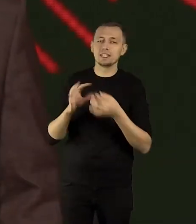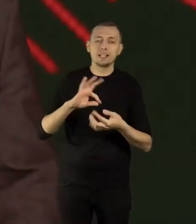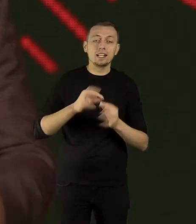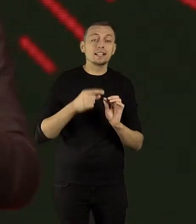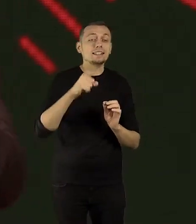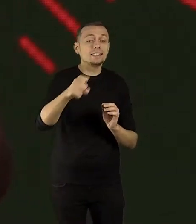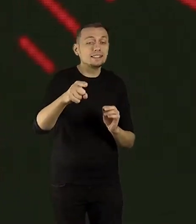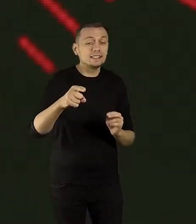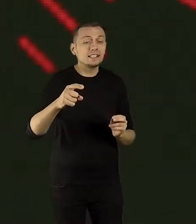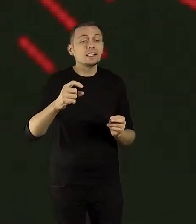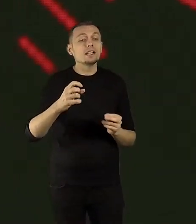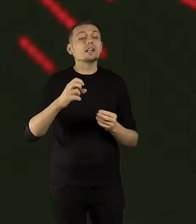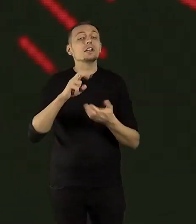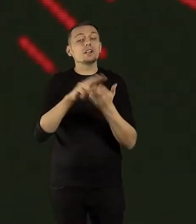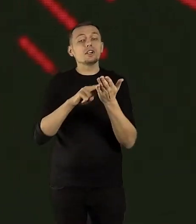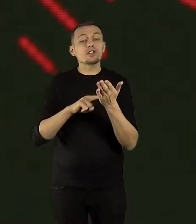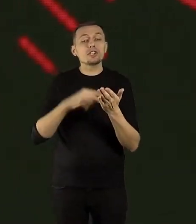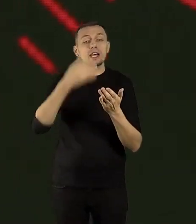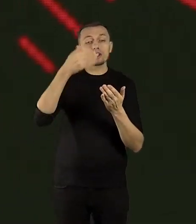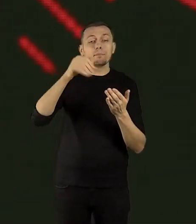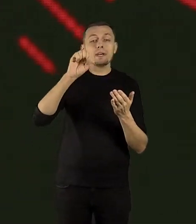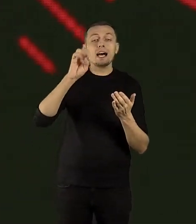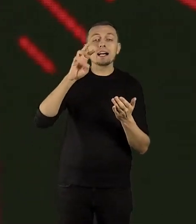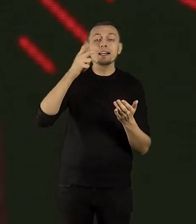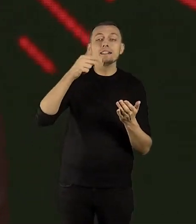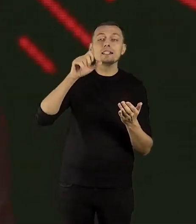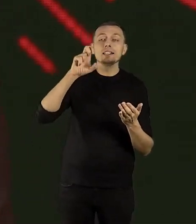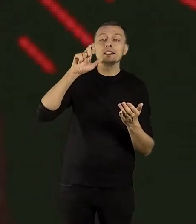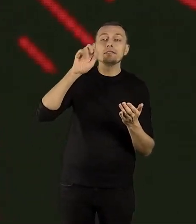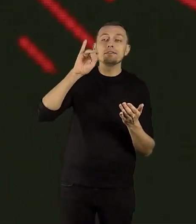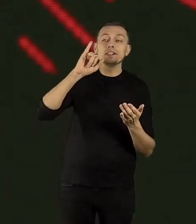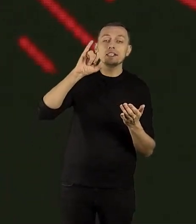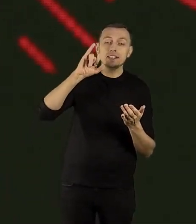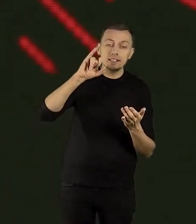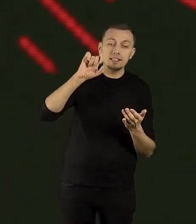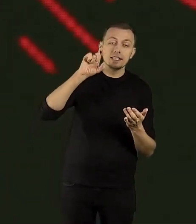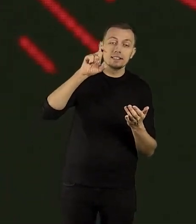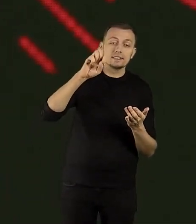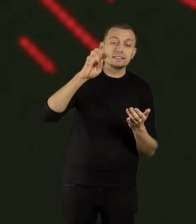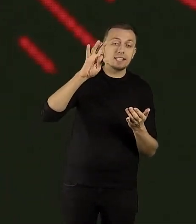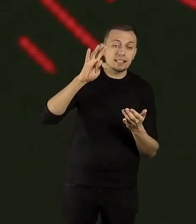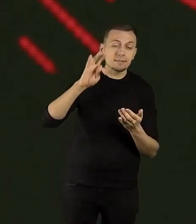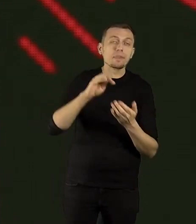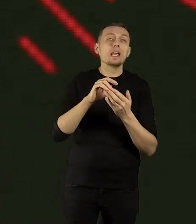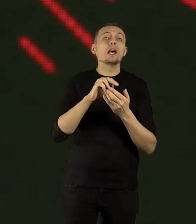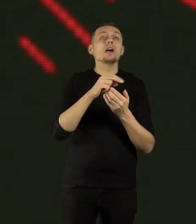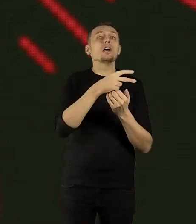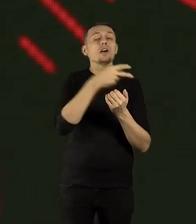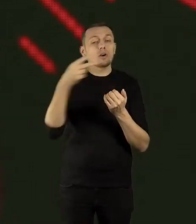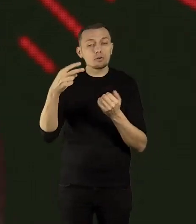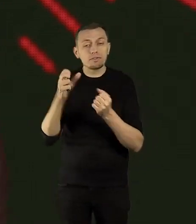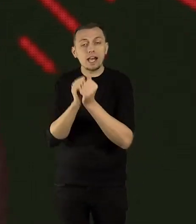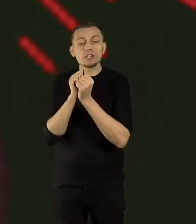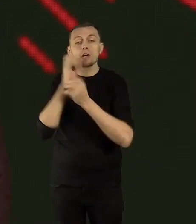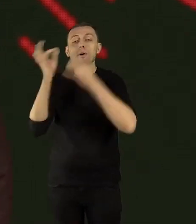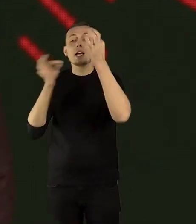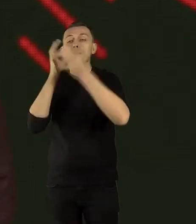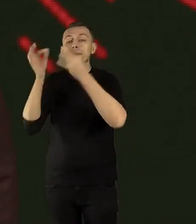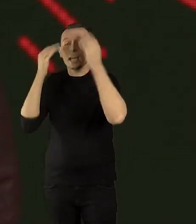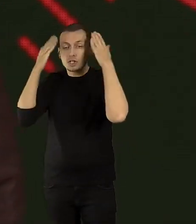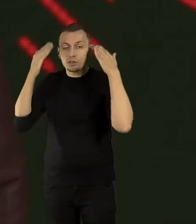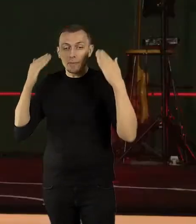Słowem. Osoby zanurzonej w Bożym Słowie, która została wybrana przez Boga, aby sprowadzić na świat